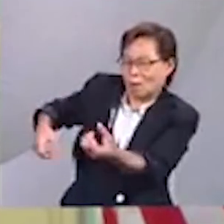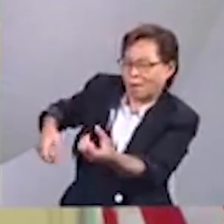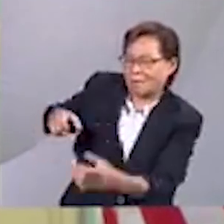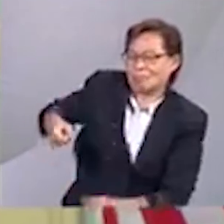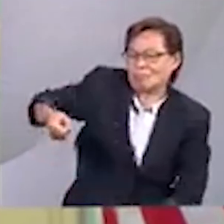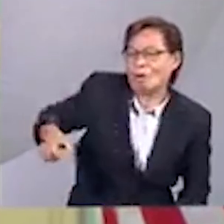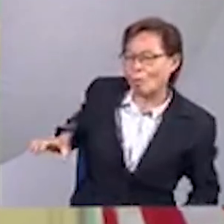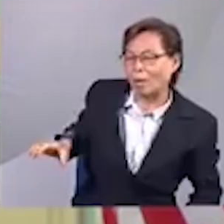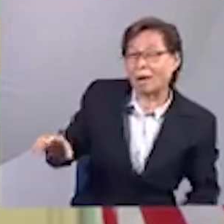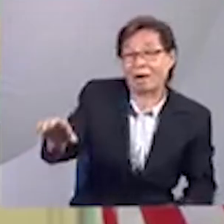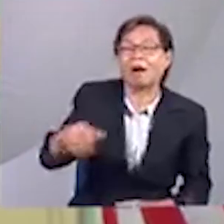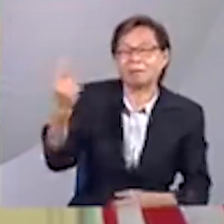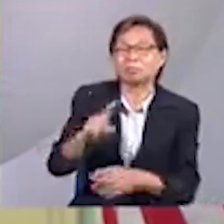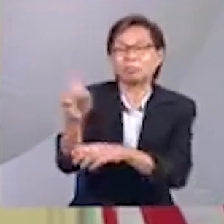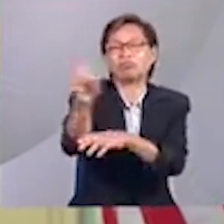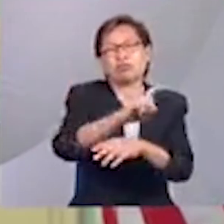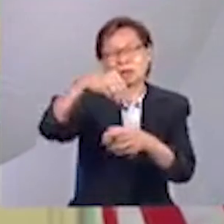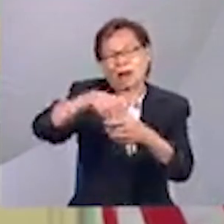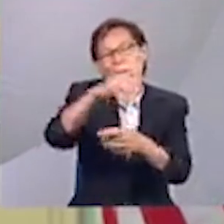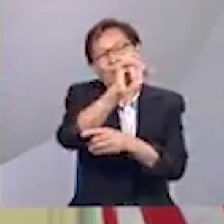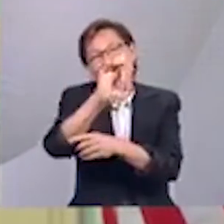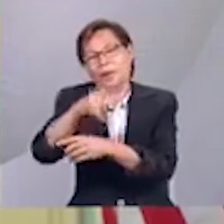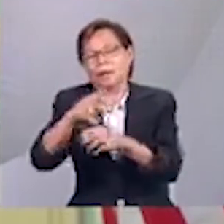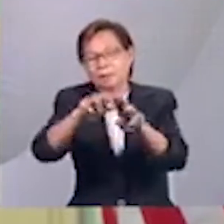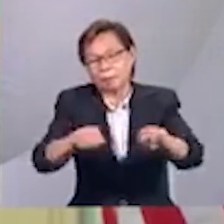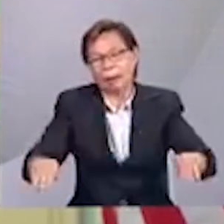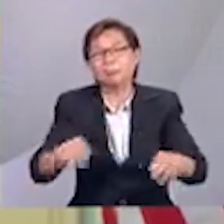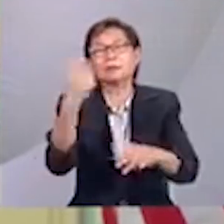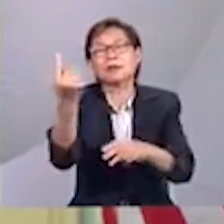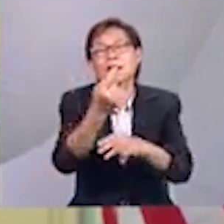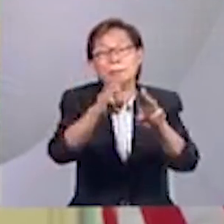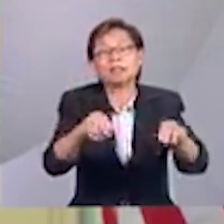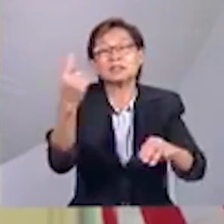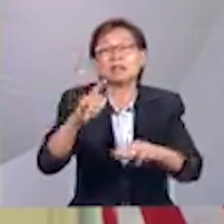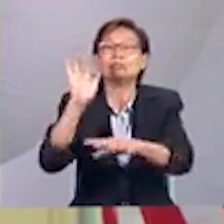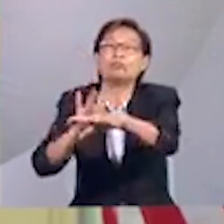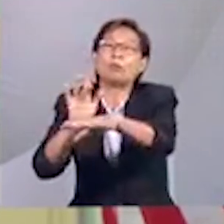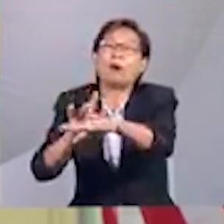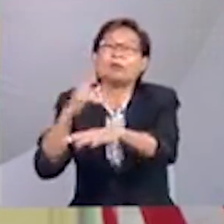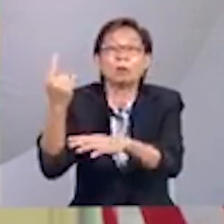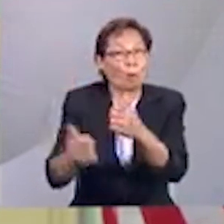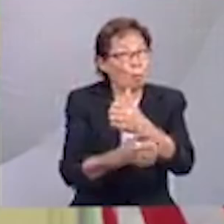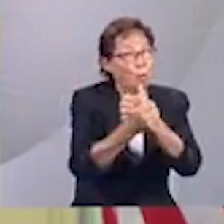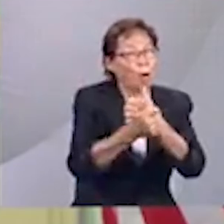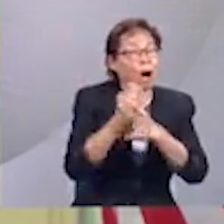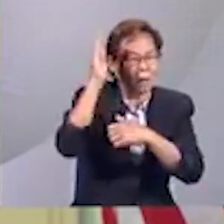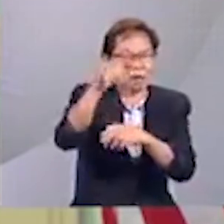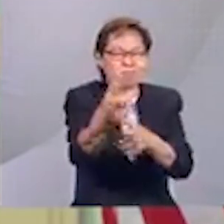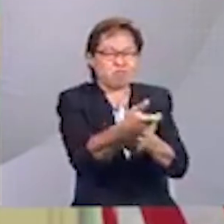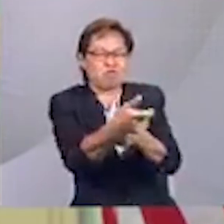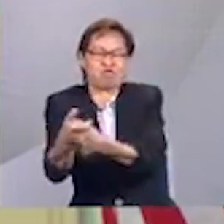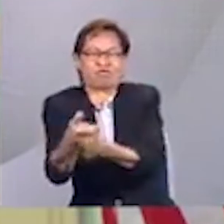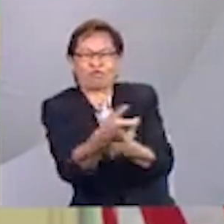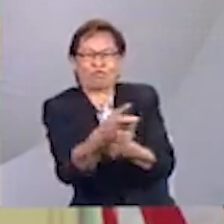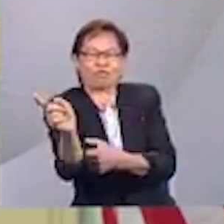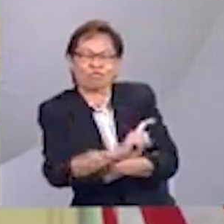itu merupakan satu ada dalam SOP kita. Tempat-tempat yang pelajar-pelajar sentiasa sentuh, itu risikonya agak tinggi sikit, dan akan disanitasi